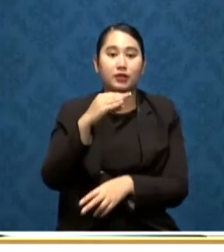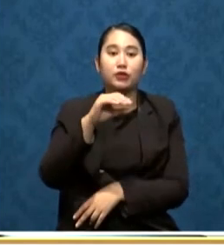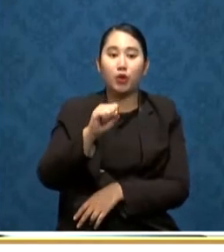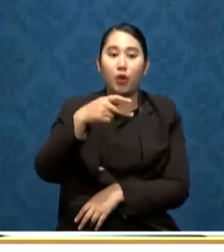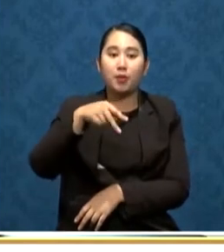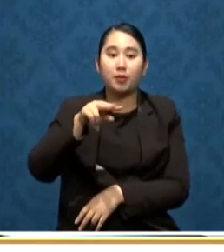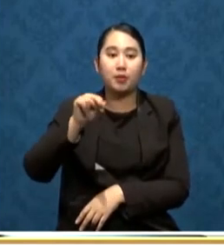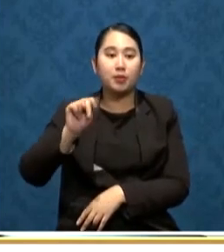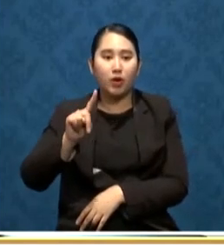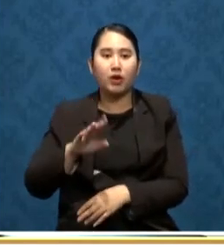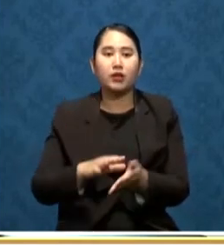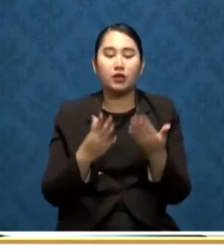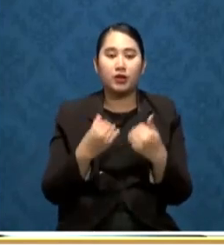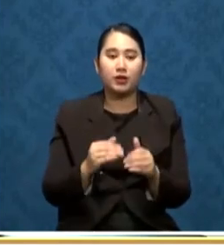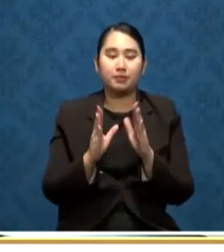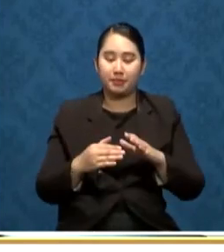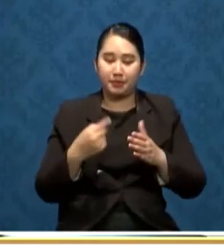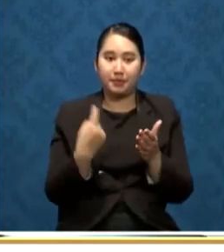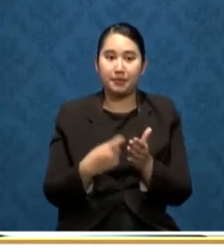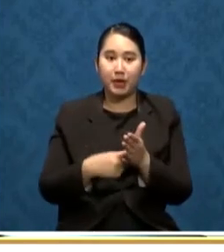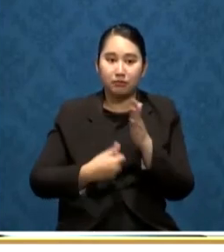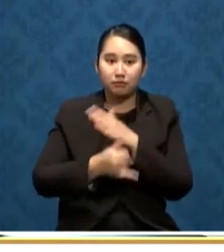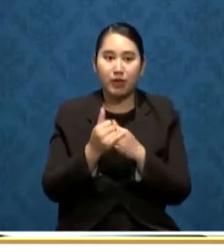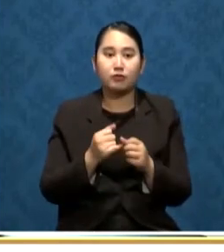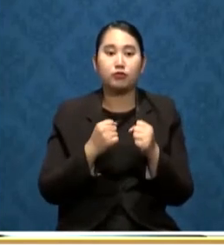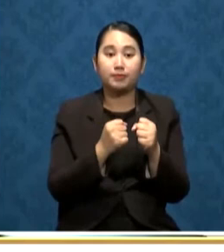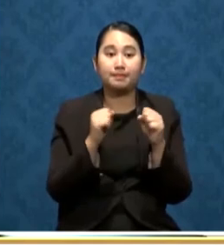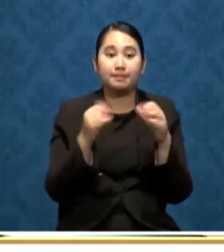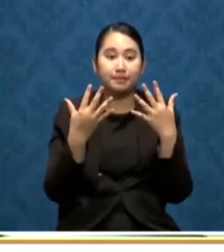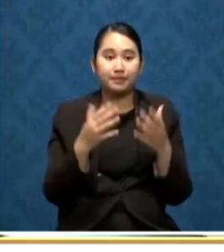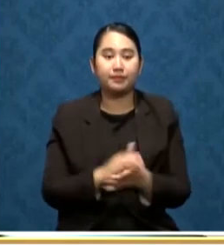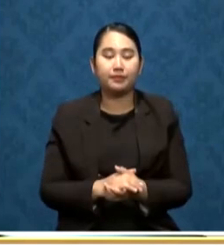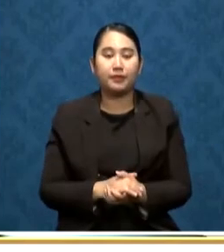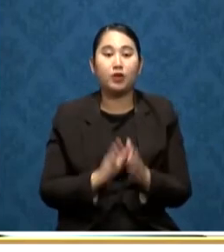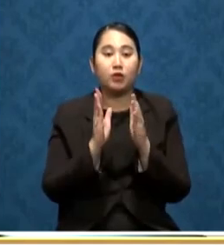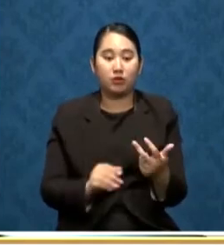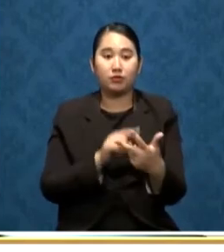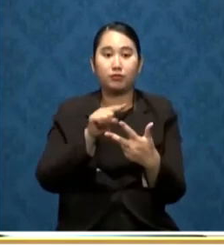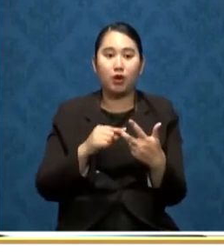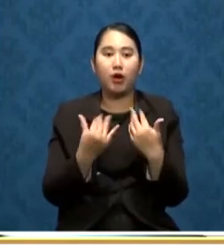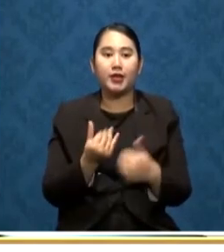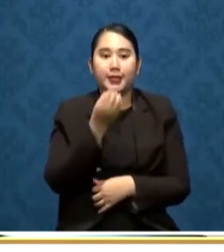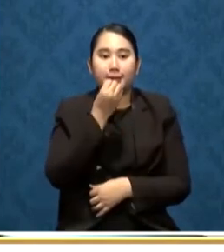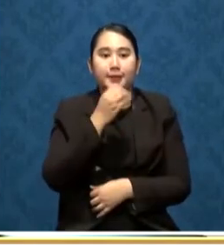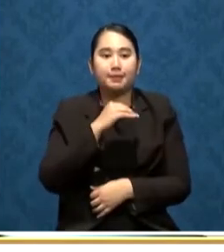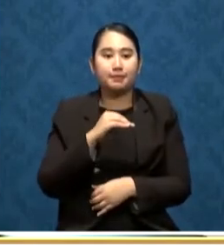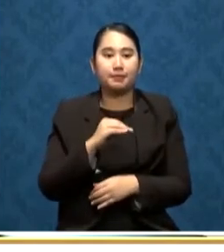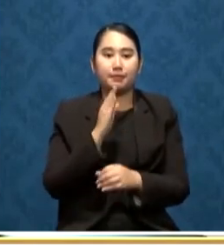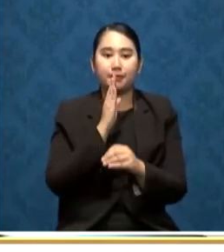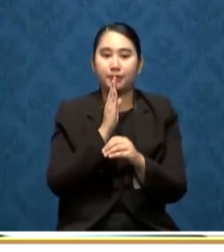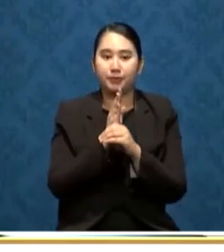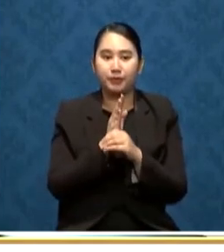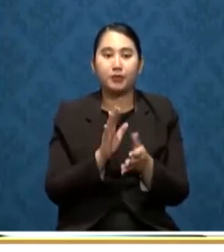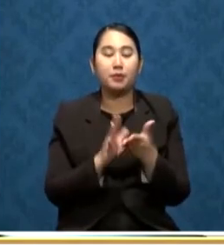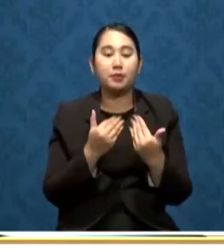วารุณีทั้ง 3คนไม่ได้รับการประกันตัวให้ออกมาสู้คดีอย่างเต็มที่ซึ่งเวหาและวารุณีขณะนี้กำลังอดอาหารเพื่อเรียกร้องสิทธิ์ที่ในการประกัน